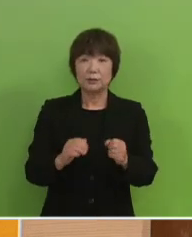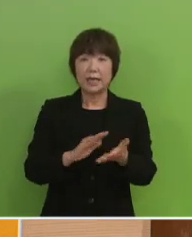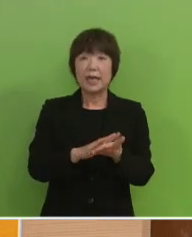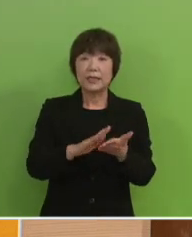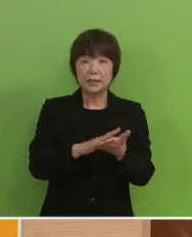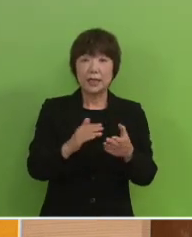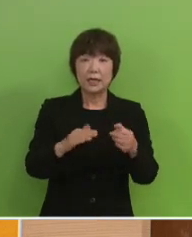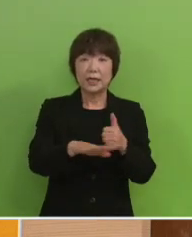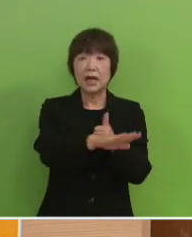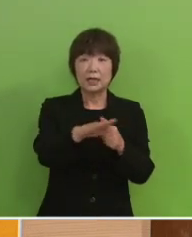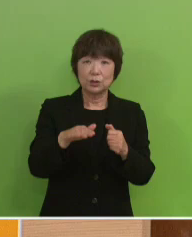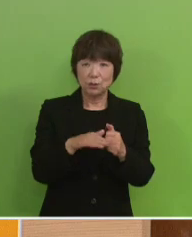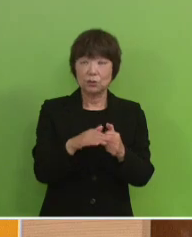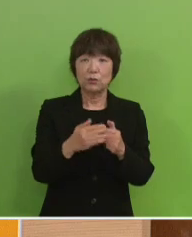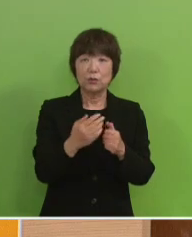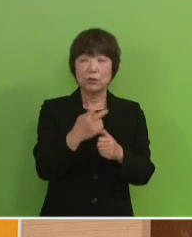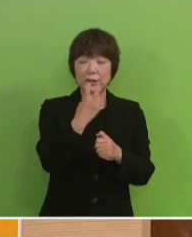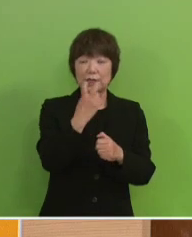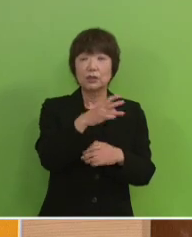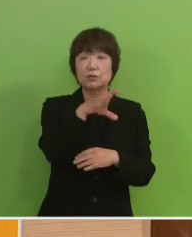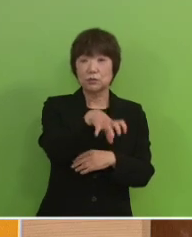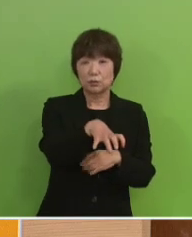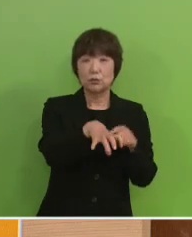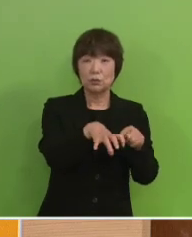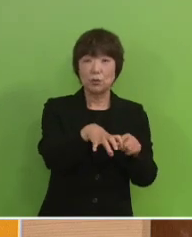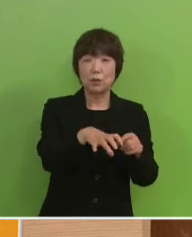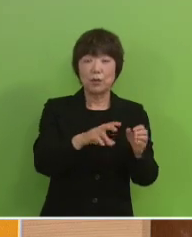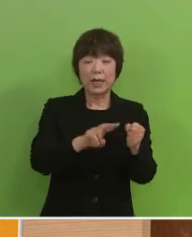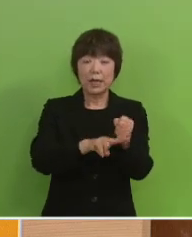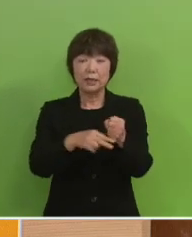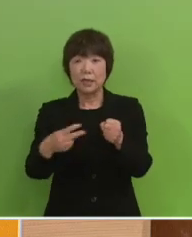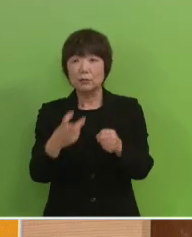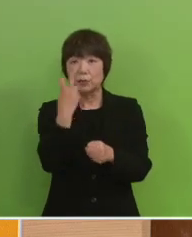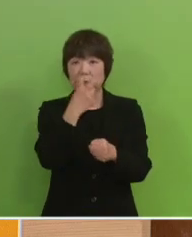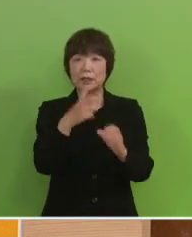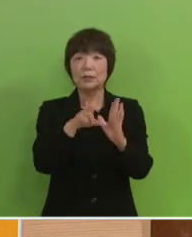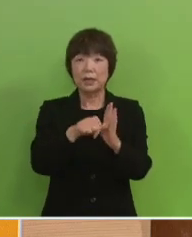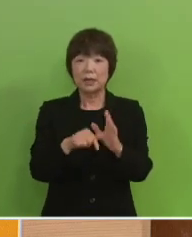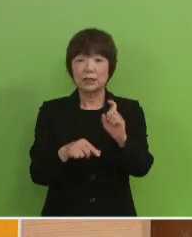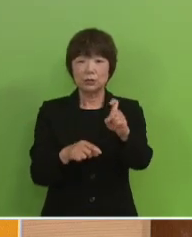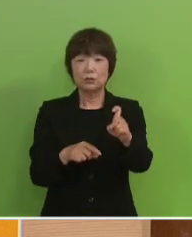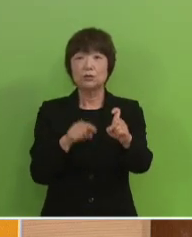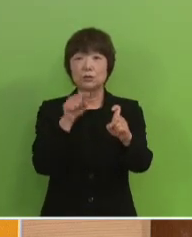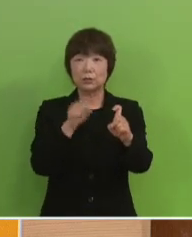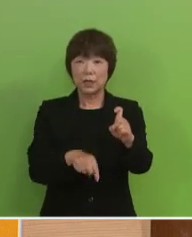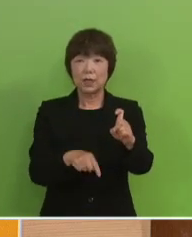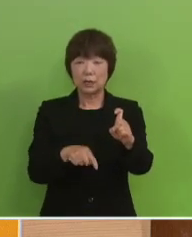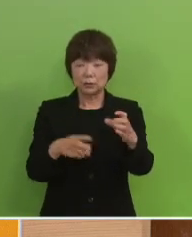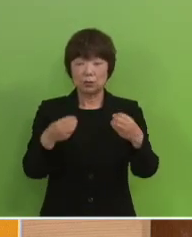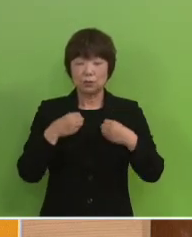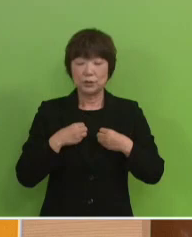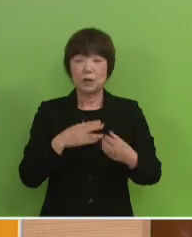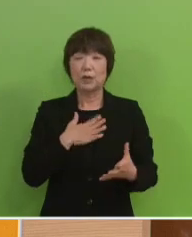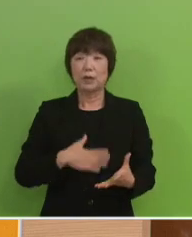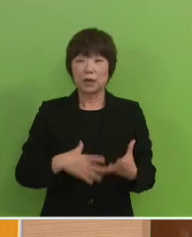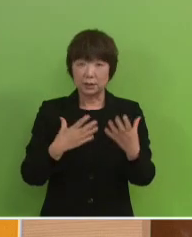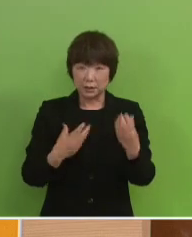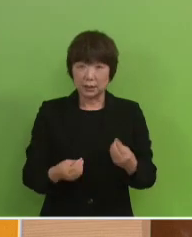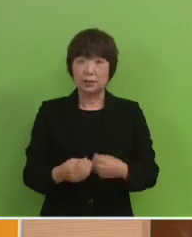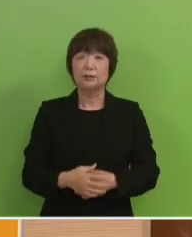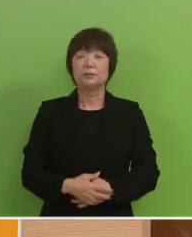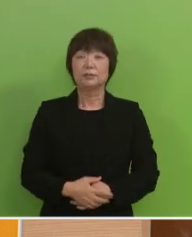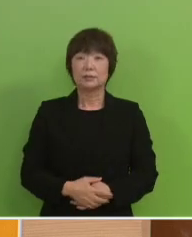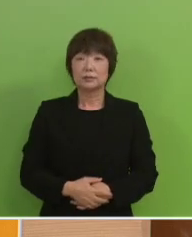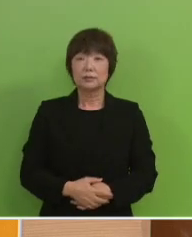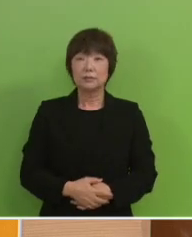の平家ば変異株検査では10件のまあ変異株の陽性が確認されています